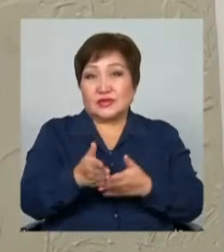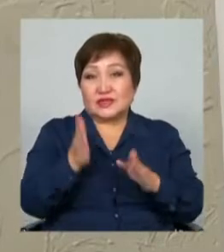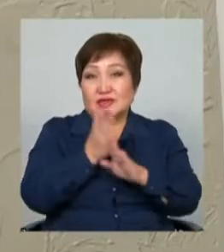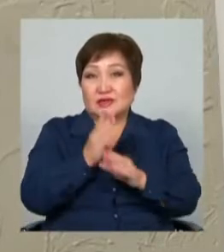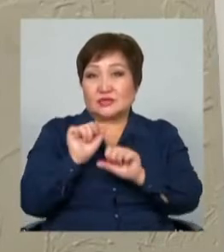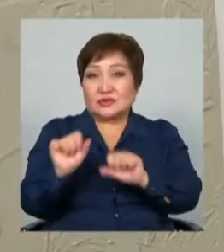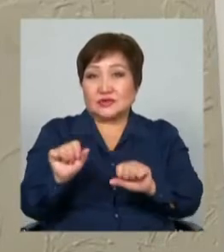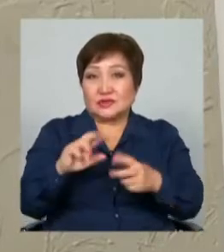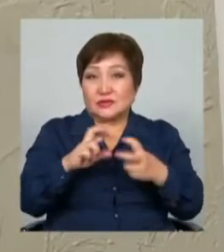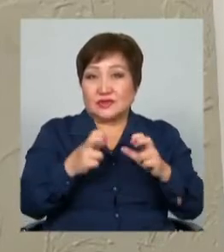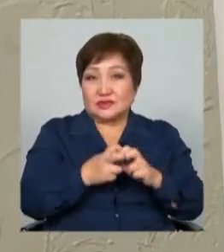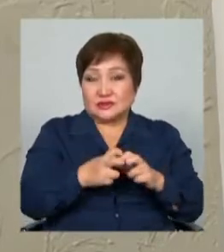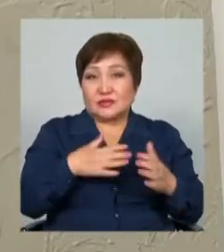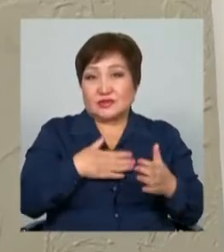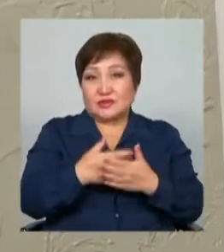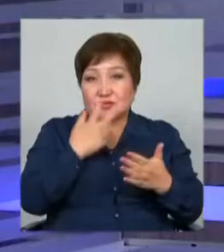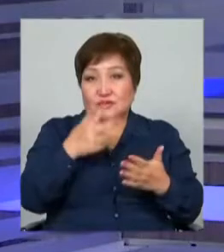реттеуге белсенді түрде қатысуда.